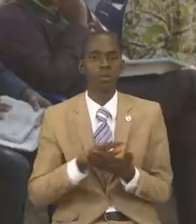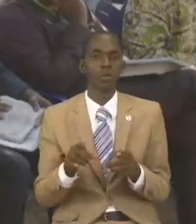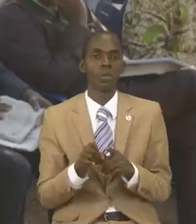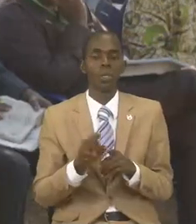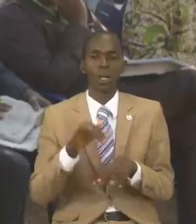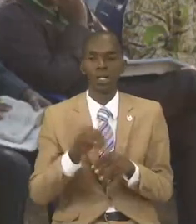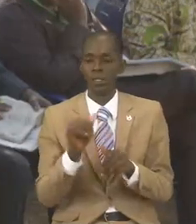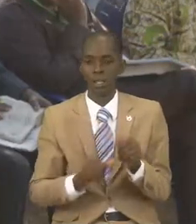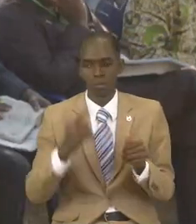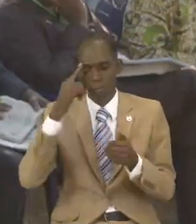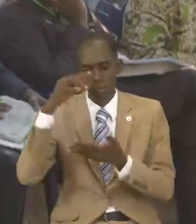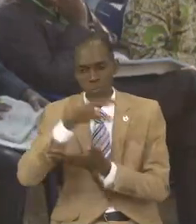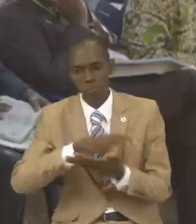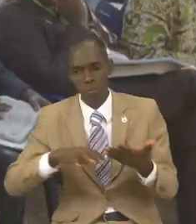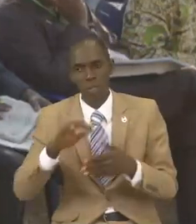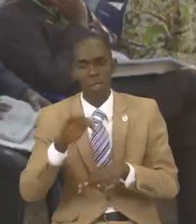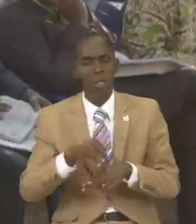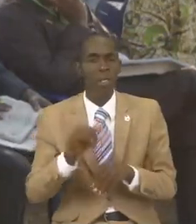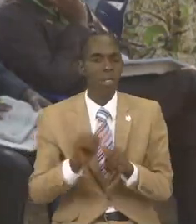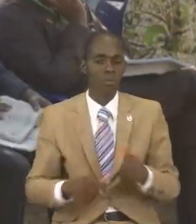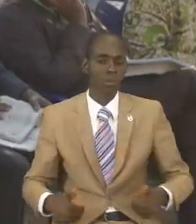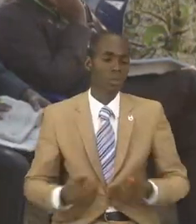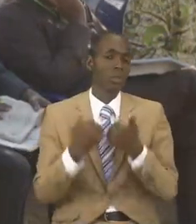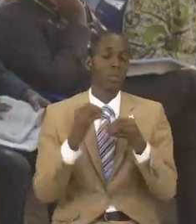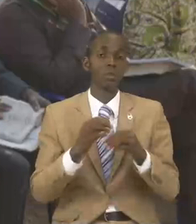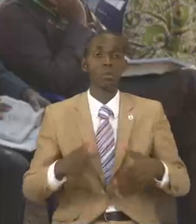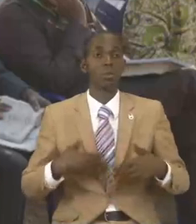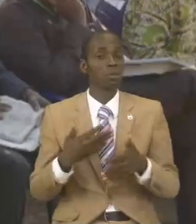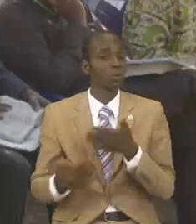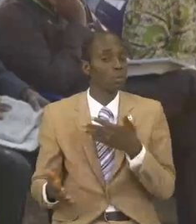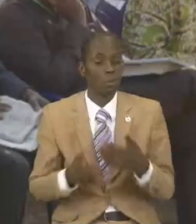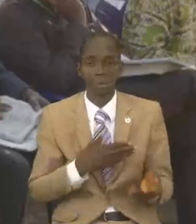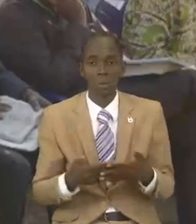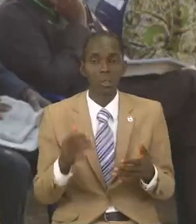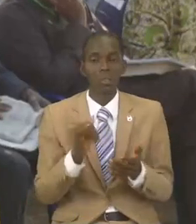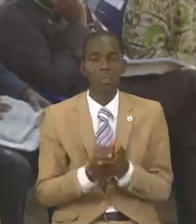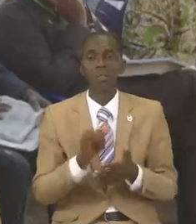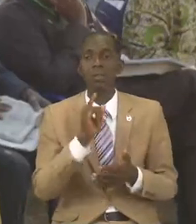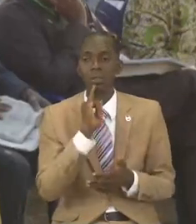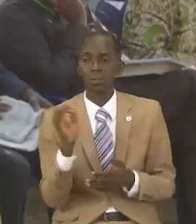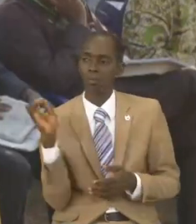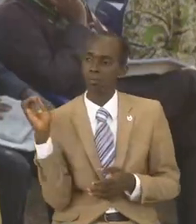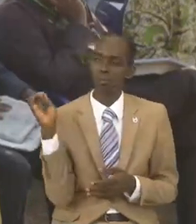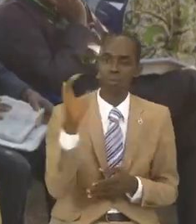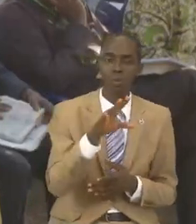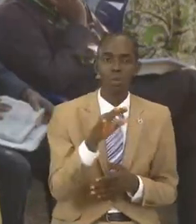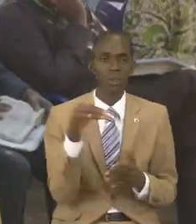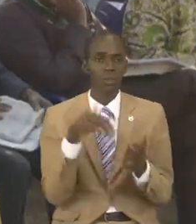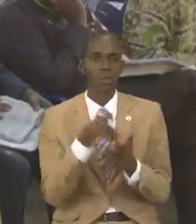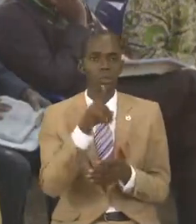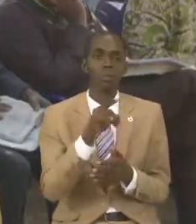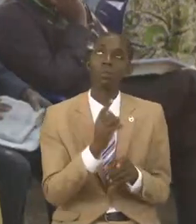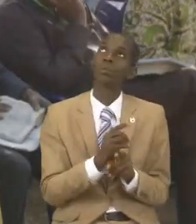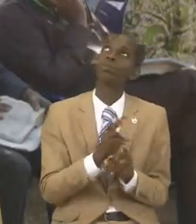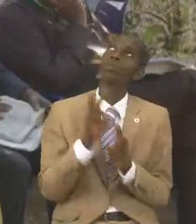À tous les carrefours, tout défi de la vie, peu importe ce qu'on vous lance, vous